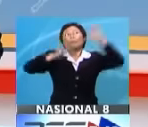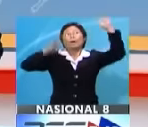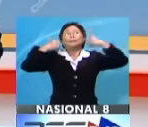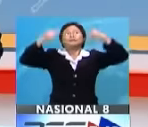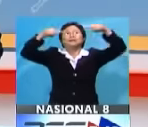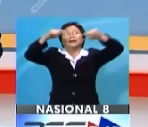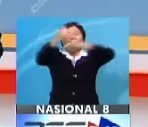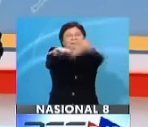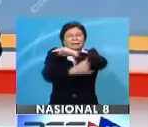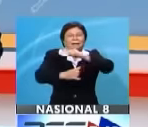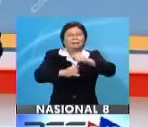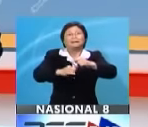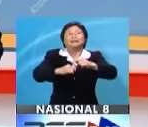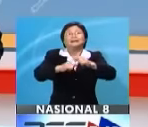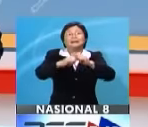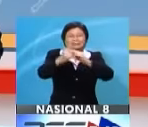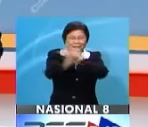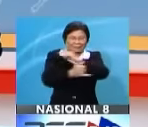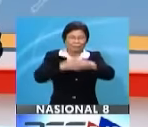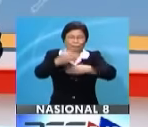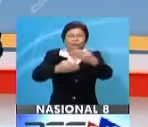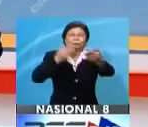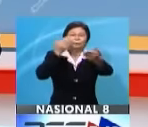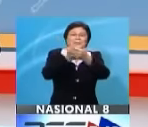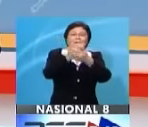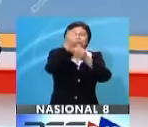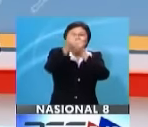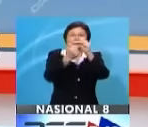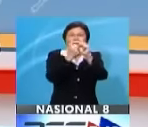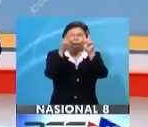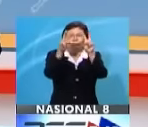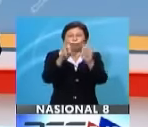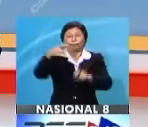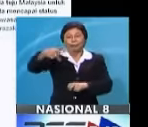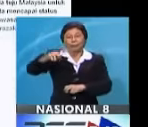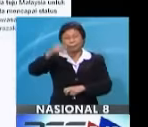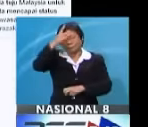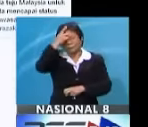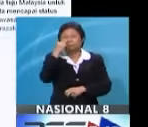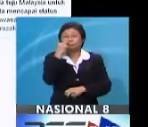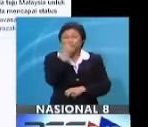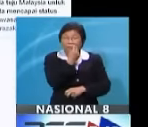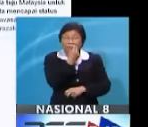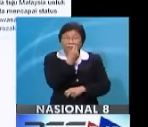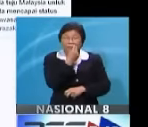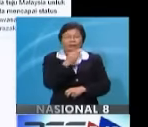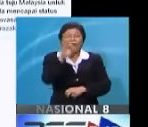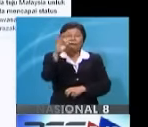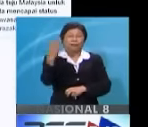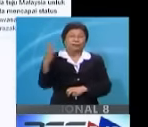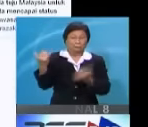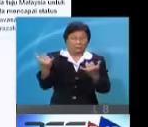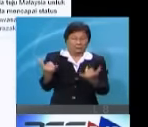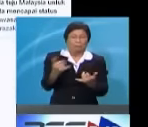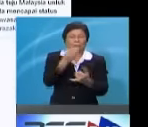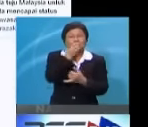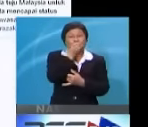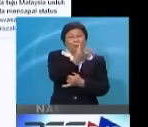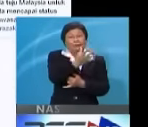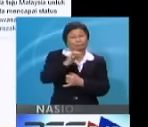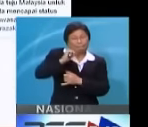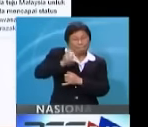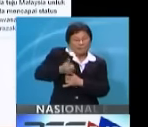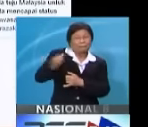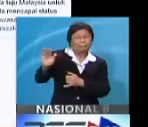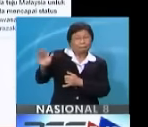mencapai status negara maju menjelang 2020. Perdana Menteri Datuk Seri Najib Abdul Razak melalui Facebooknya hari ini memaklumkan